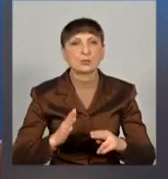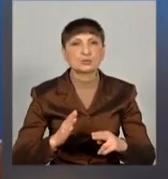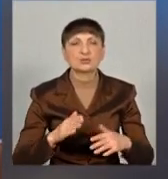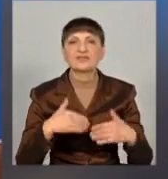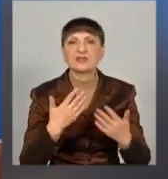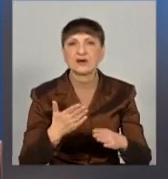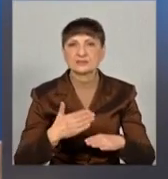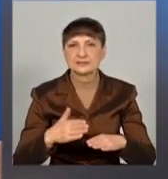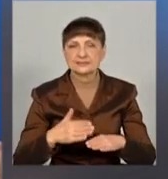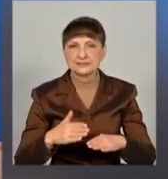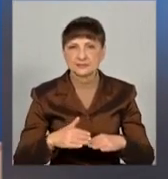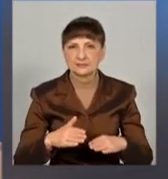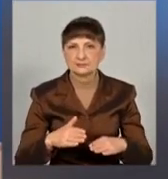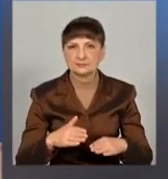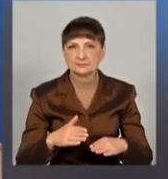выдаваться